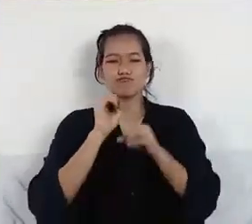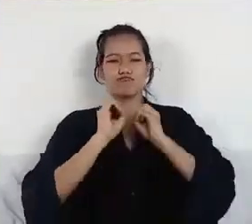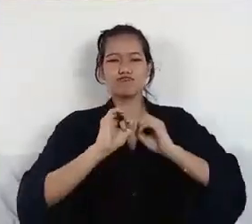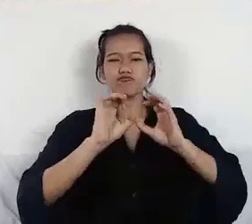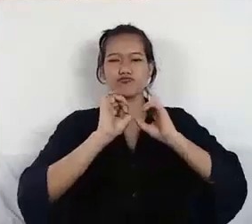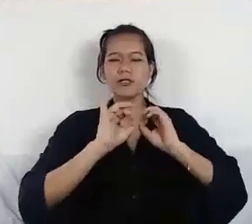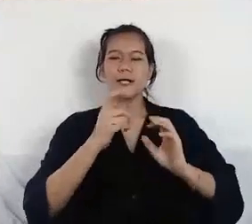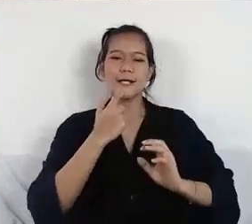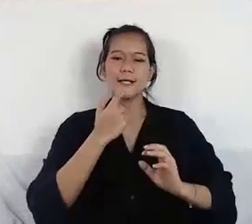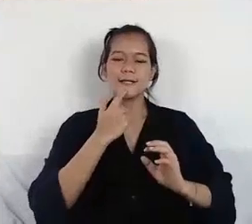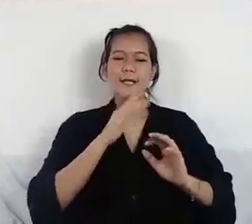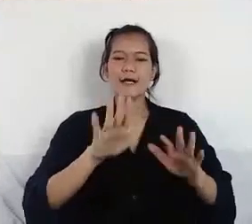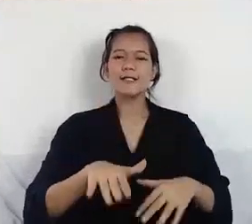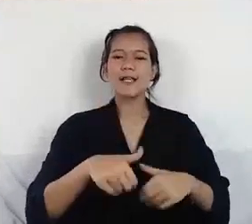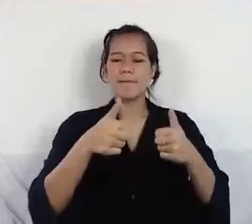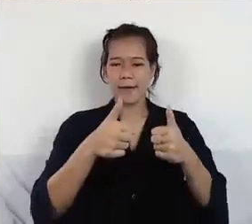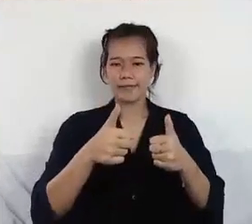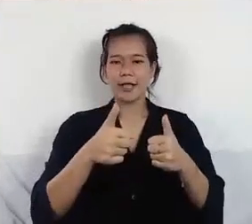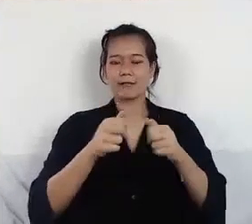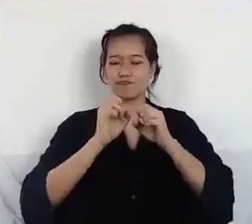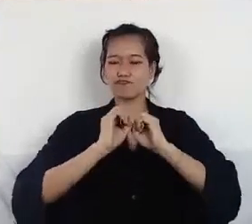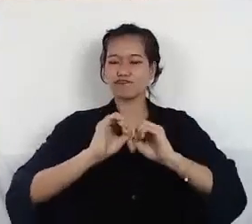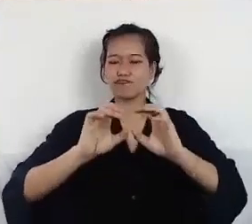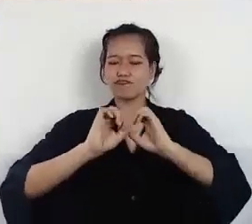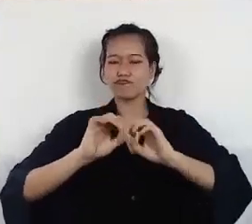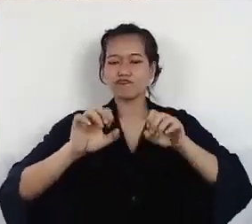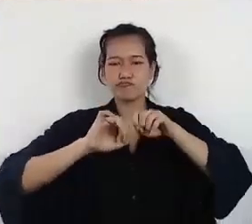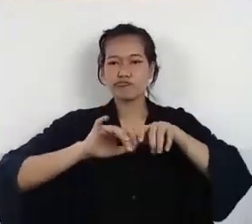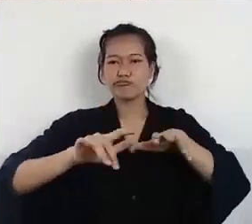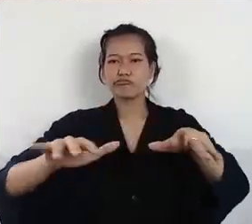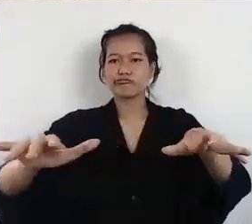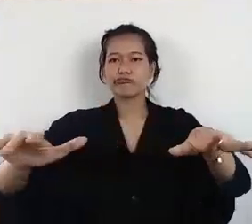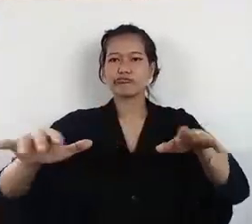ini kepada semakin banyak orang.